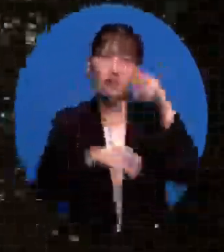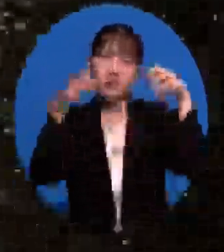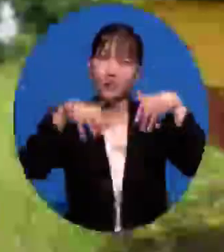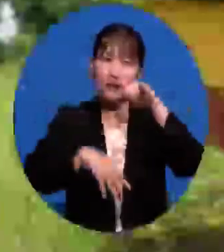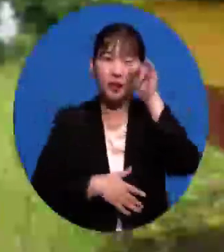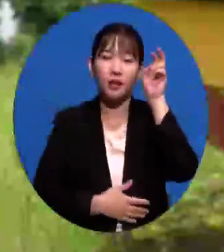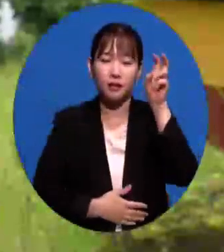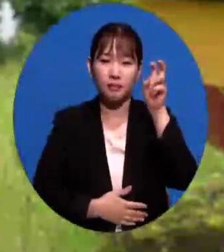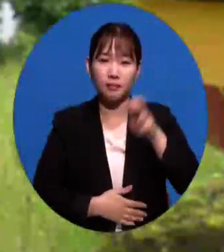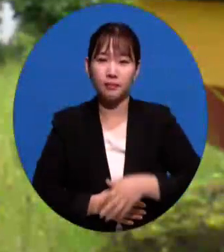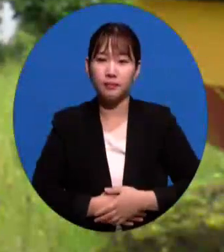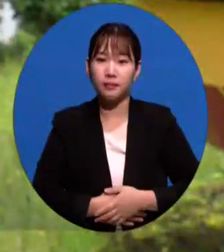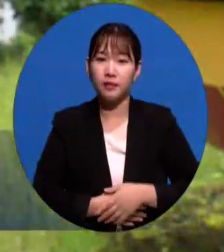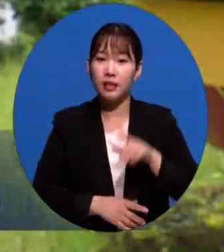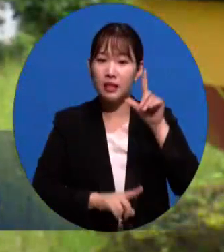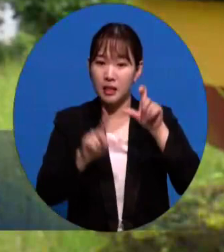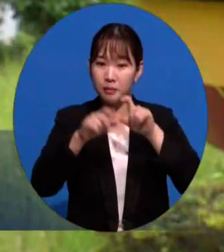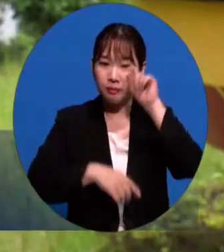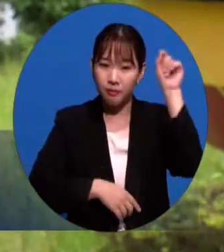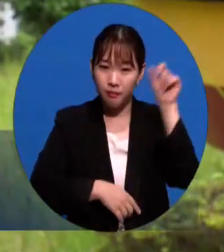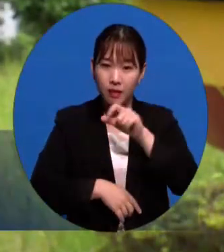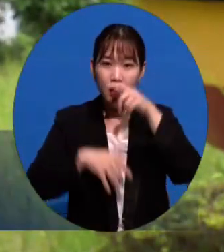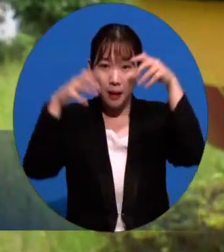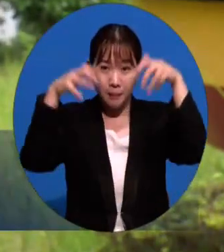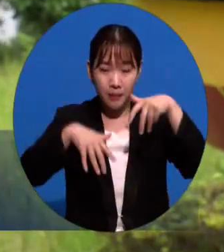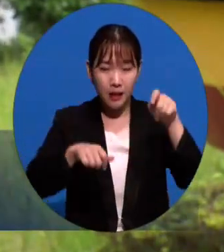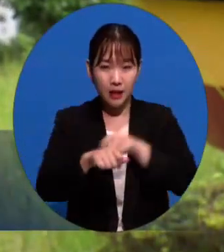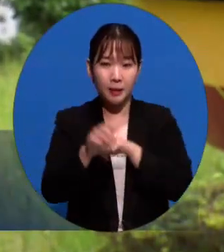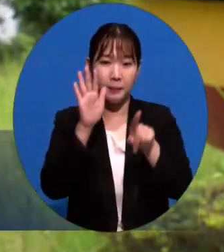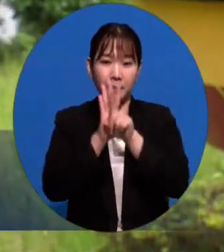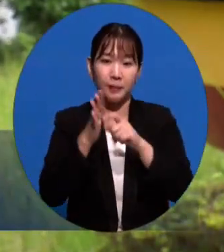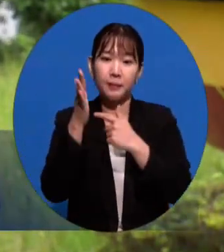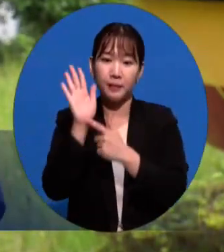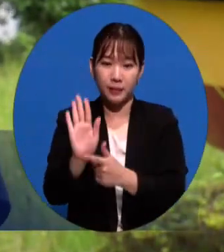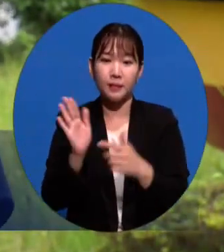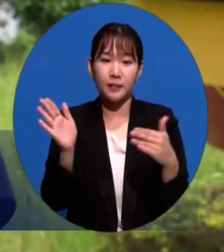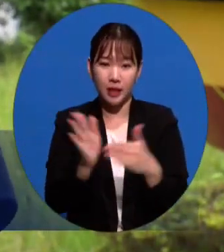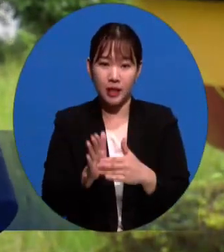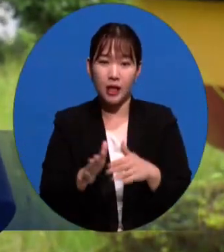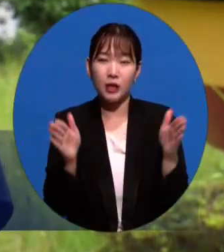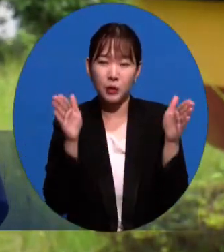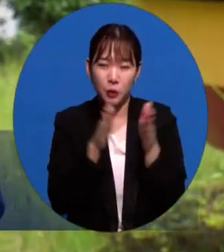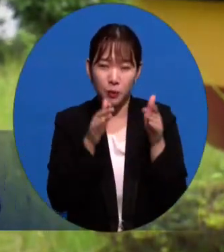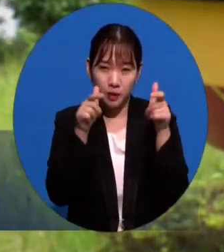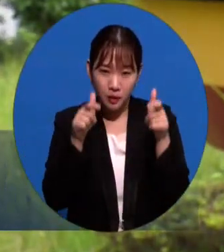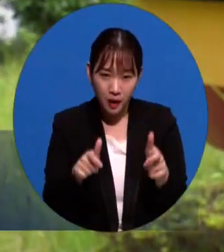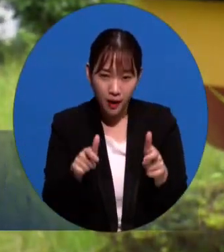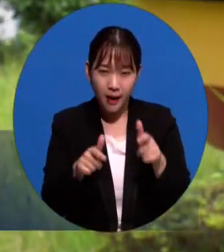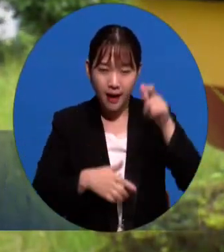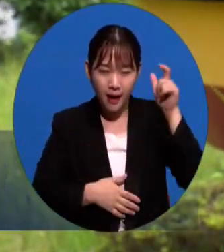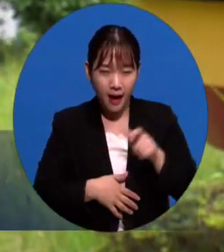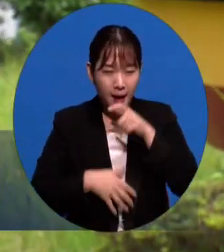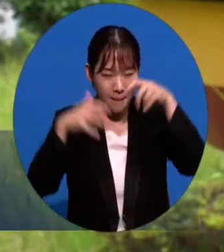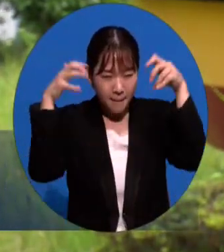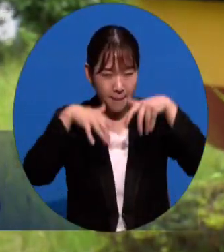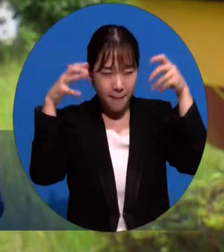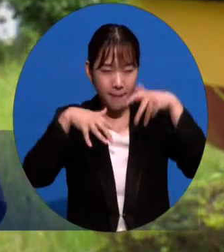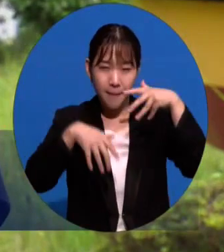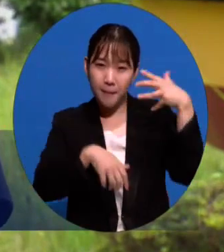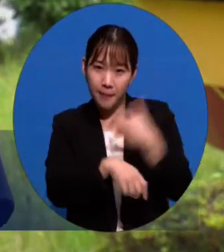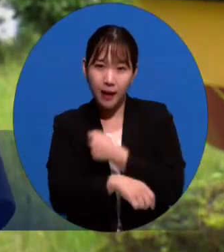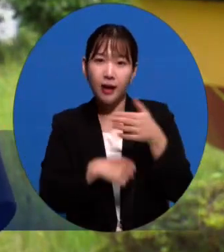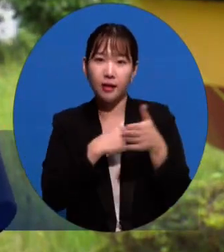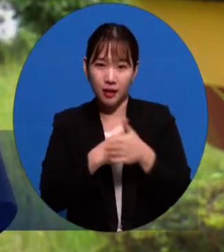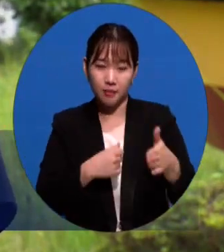내리겠습니다. 내일인 15일 새벽에는 호우 예비특보가 발표되었습니다. 좁은 지역에 강하고 많은 비를 내리는